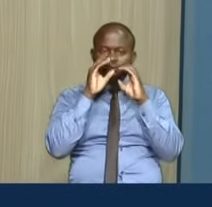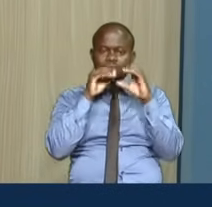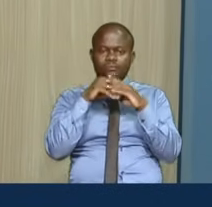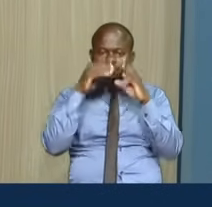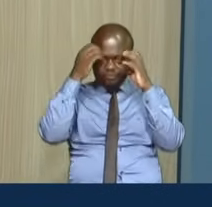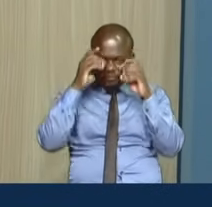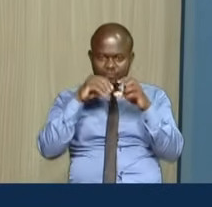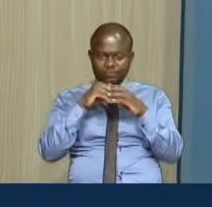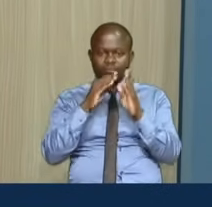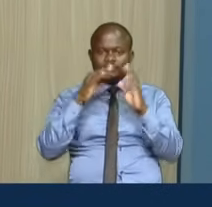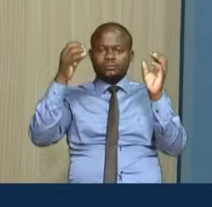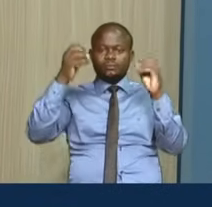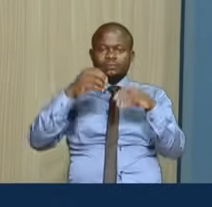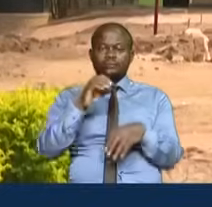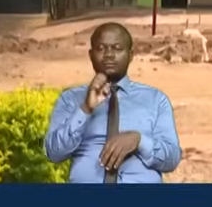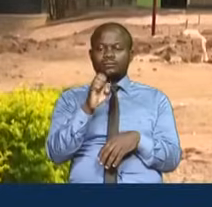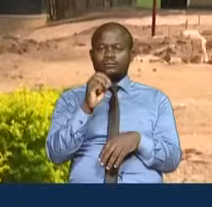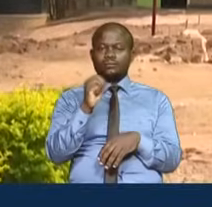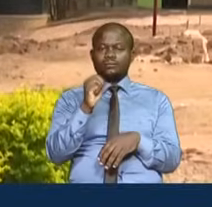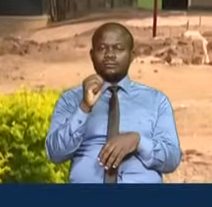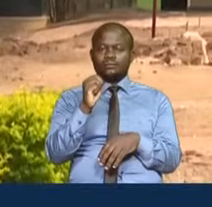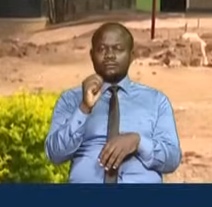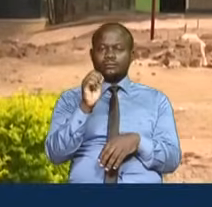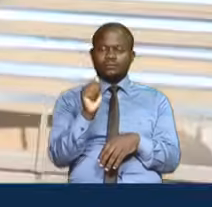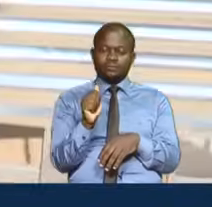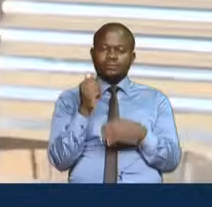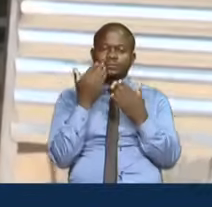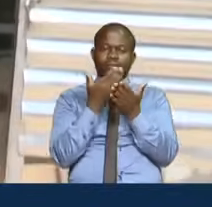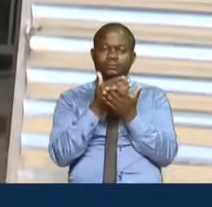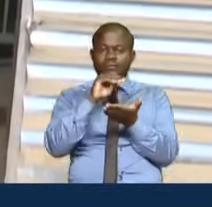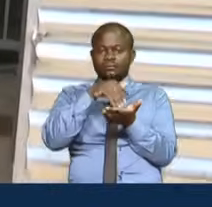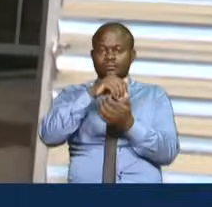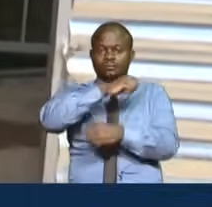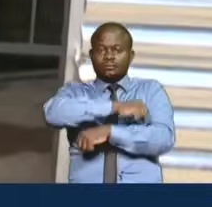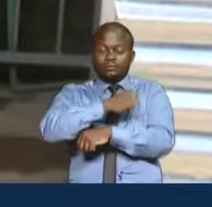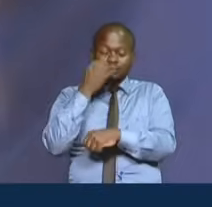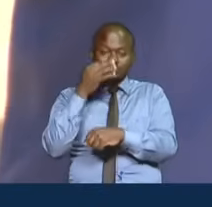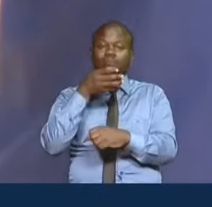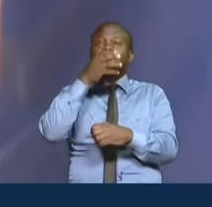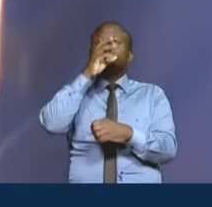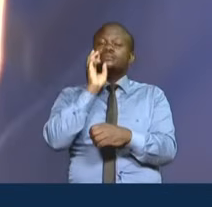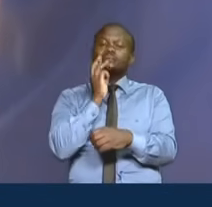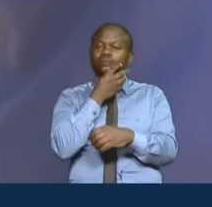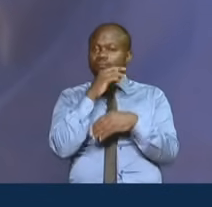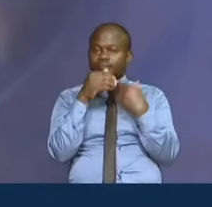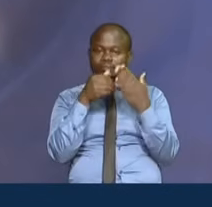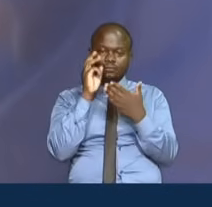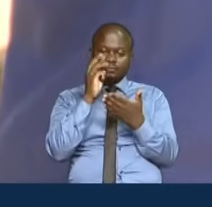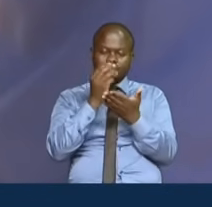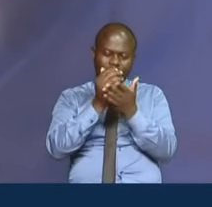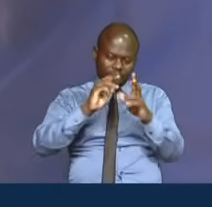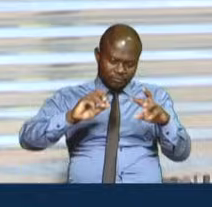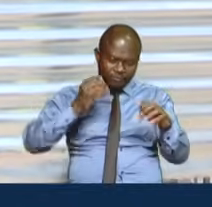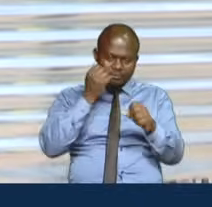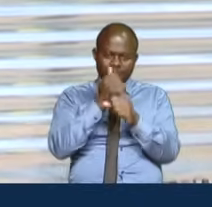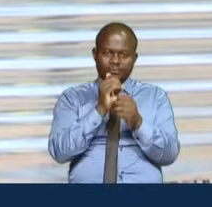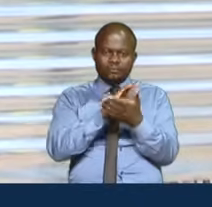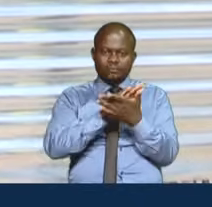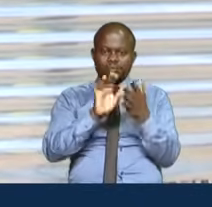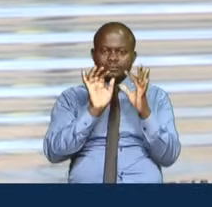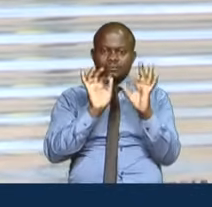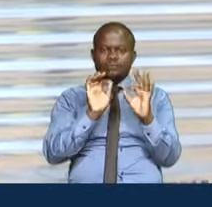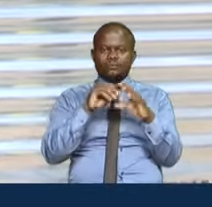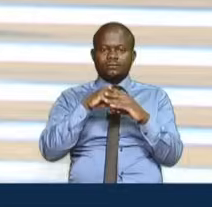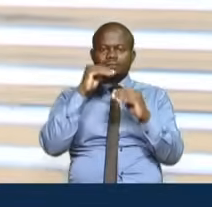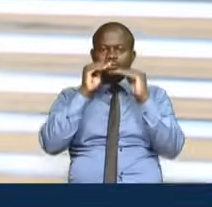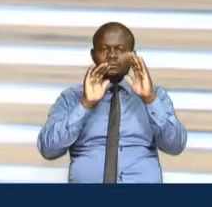mujyi wa Kigali, Amakuru Arambuye ntirenganya, asaba ibigo by'amashuri ko mu gihe abanyeshuri banywa amazi bizajya bigenzura ko bikora mu isuku, mu rwego rwo